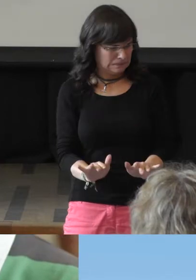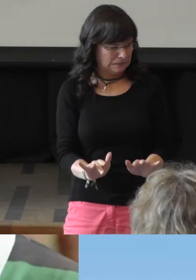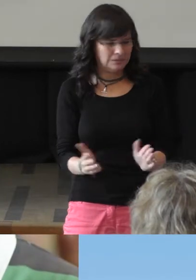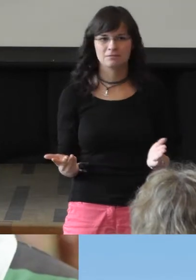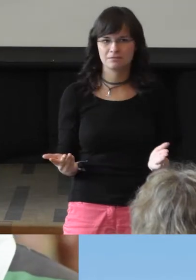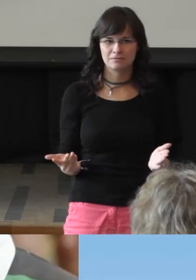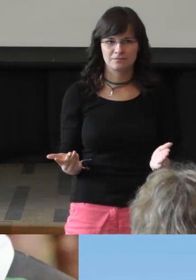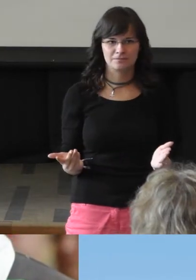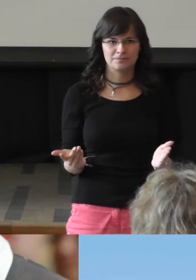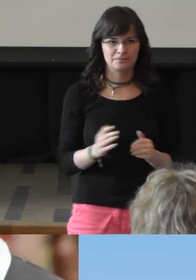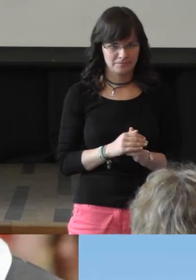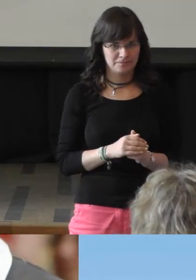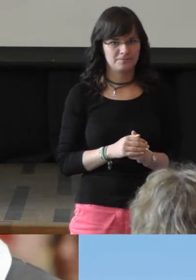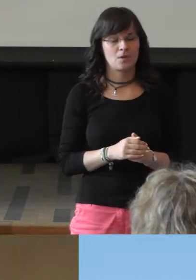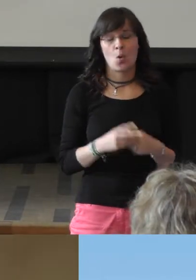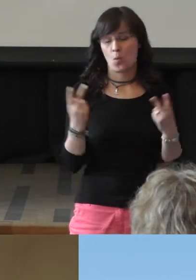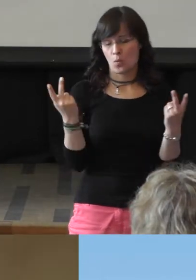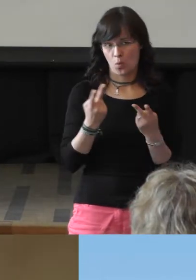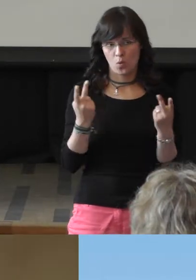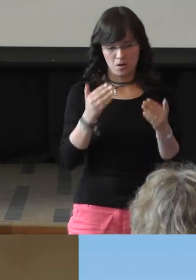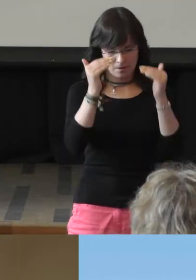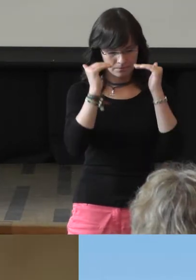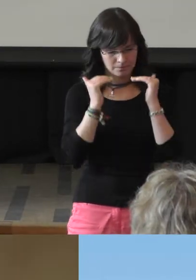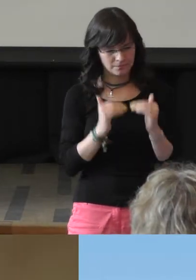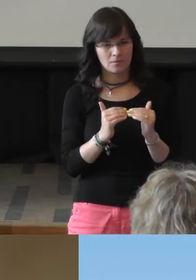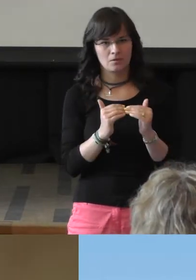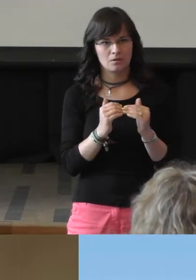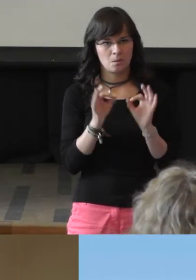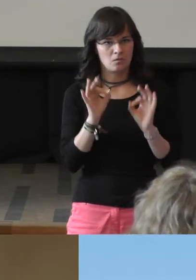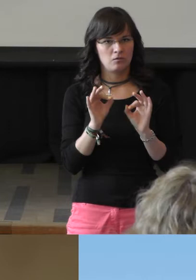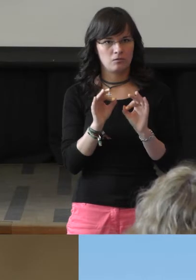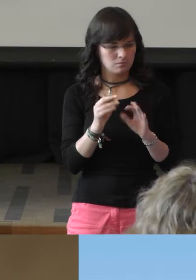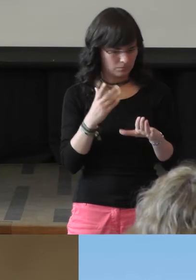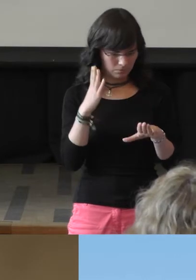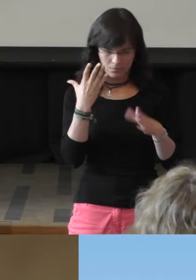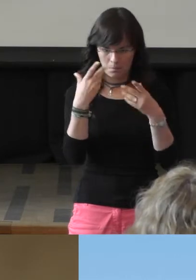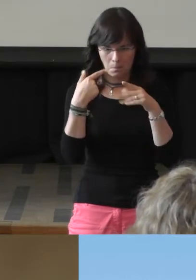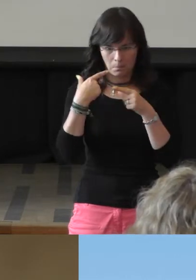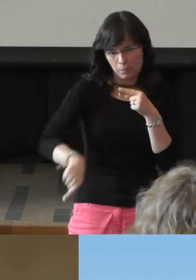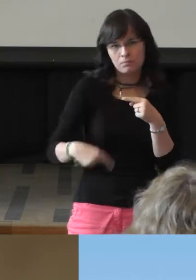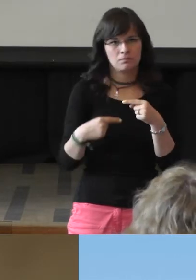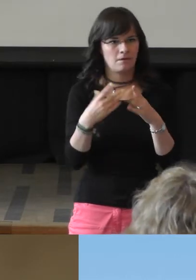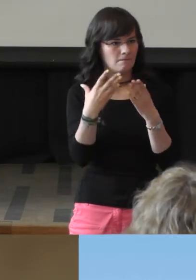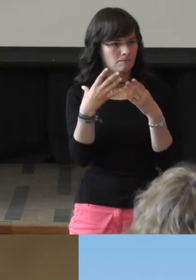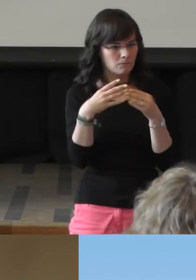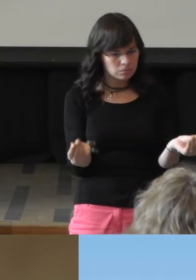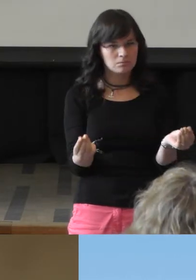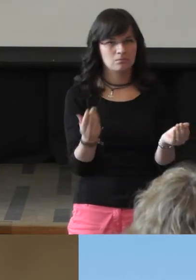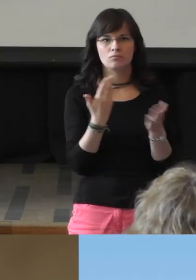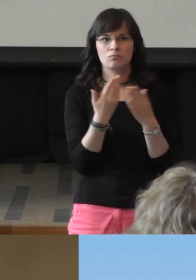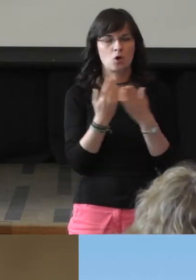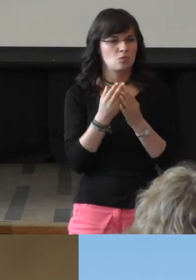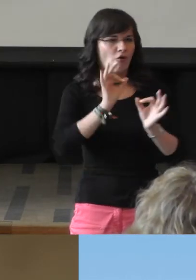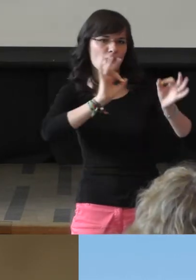Füße seien eisig kalt. Oder dann Ausfallsymptome, also dass bestimmte Funktionen, die da sind,